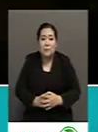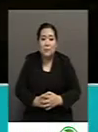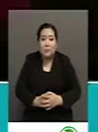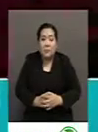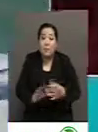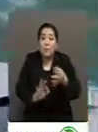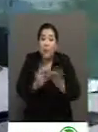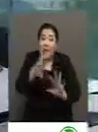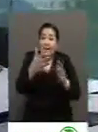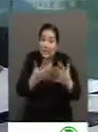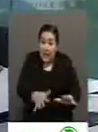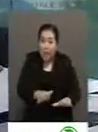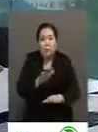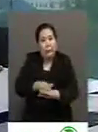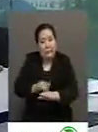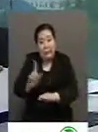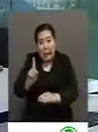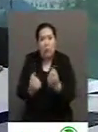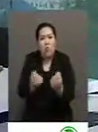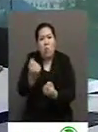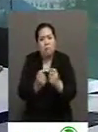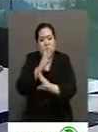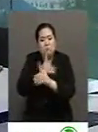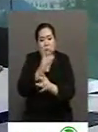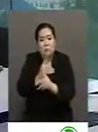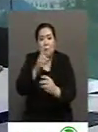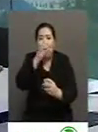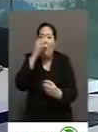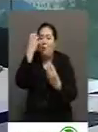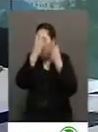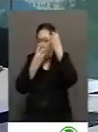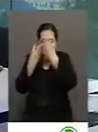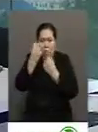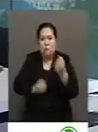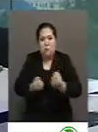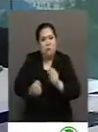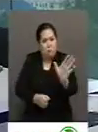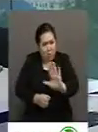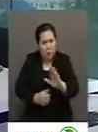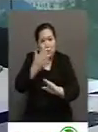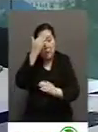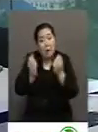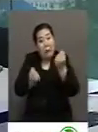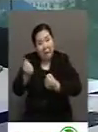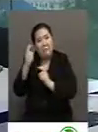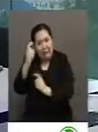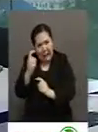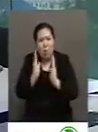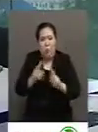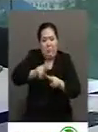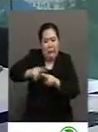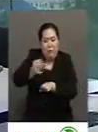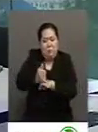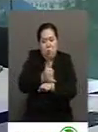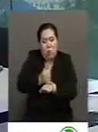อีกอย่างนึงอยากจะเตือนกันก็คือเมาแล้วไม่ขับเพราะว่าความเสี่ยงเนี่ยไม่แค่อยู่กับคนขับเท่านั้นผู้โดยสารที่นั่งมาด้วยเหมือนกันนะคะอย่างล่าสุดคุ